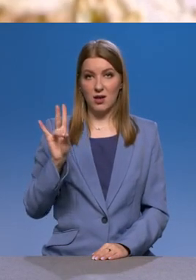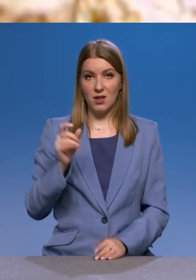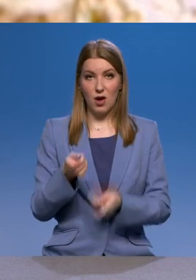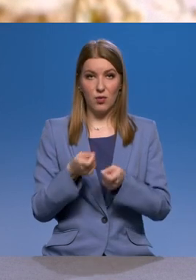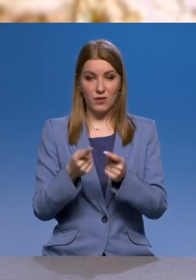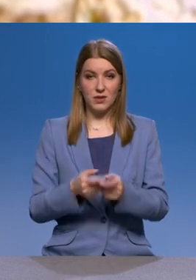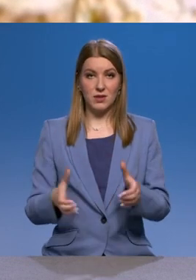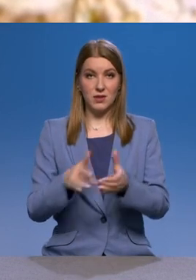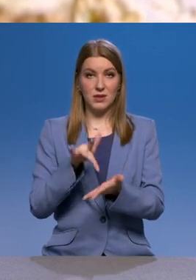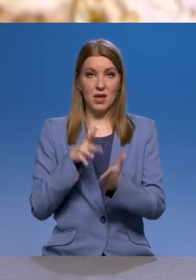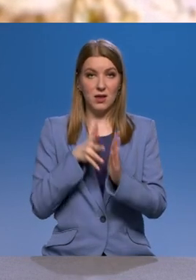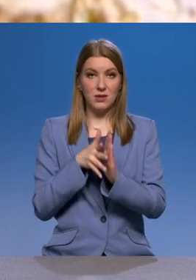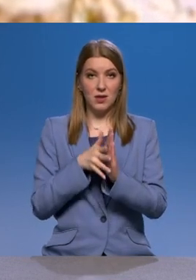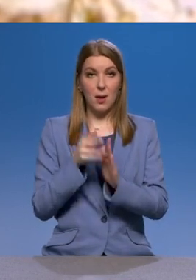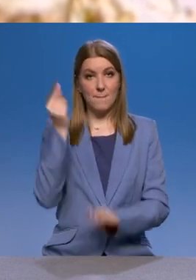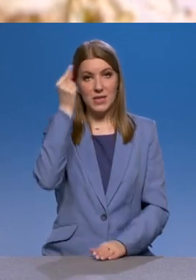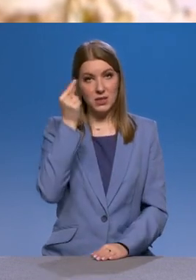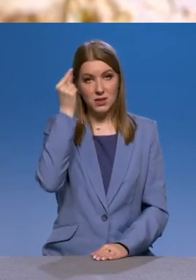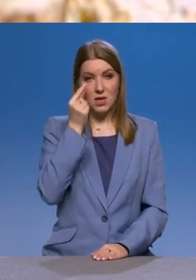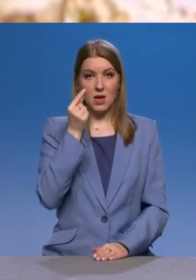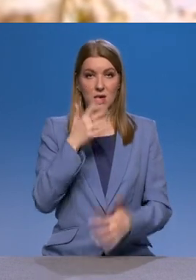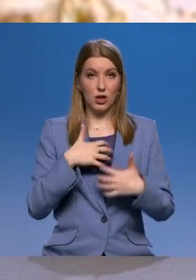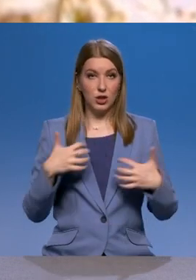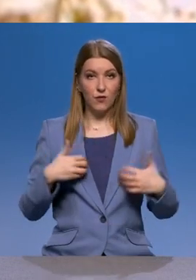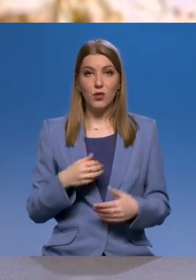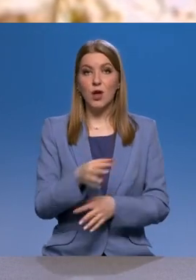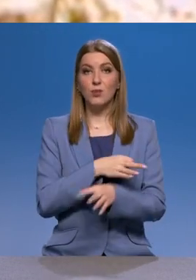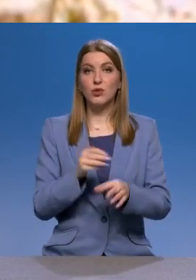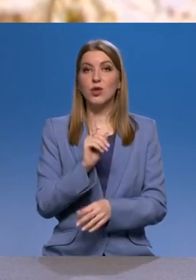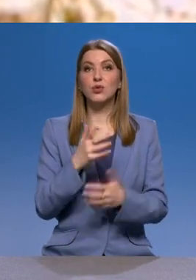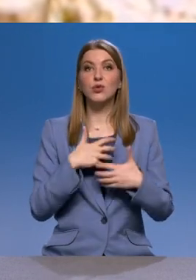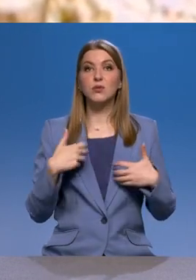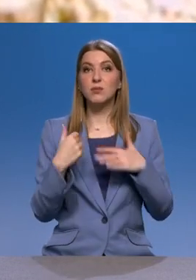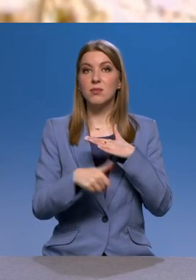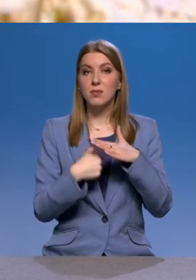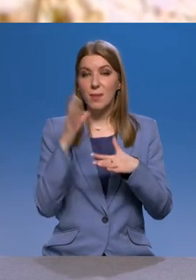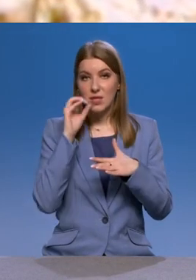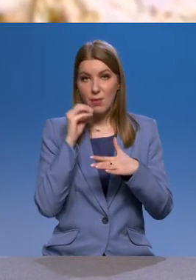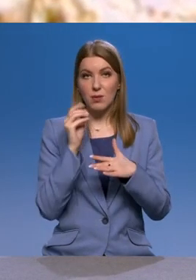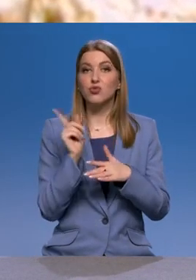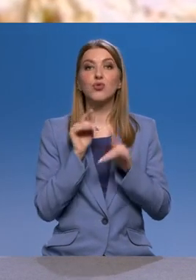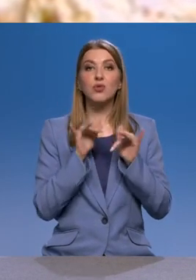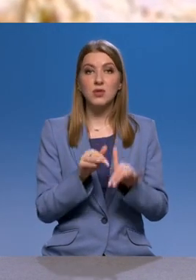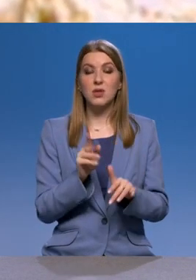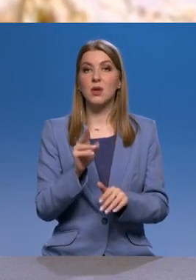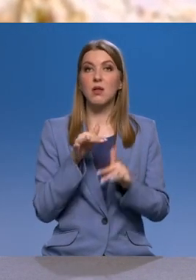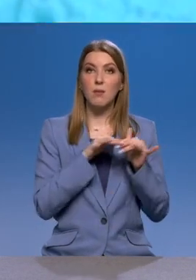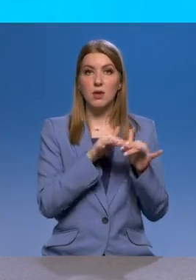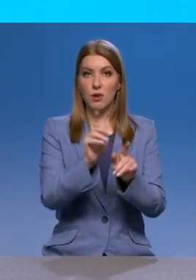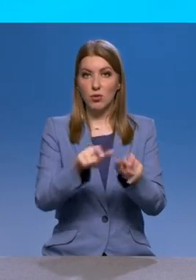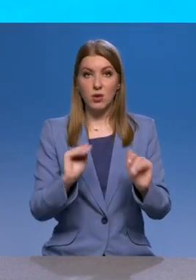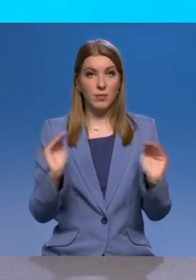психики млекопитающих. Обсуждали, что делать с бродячими собаками, как предотвратить нападение на людей. Это был дневной выпуск